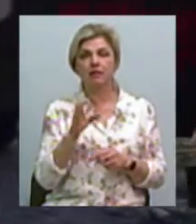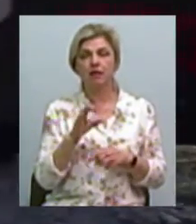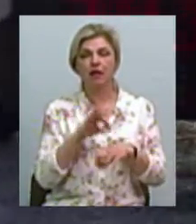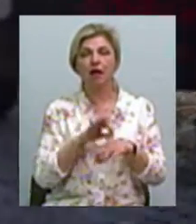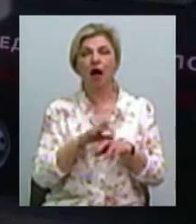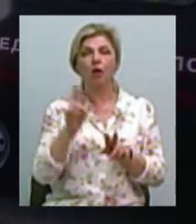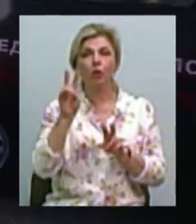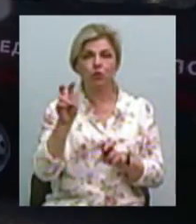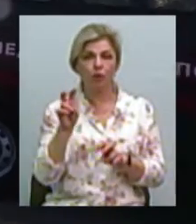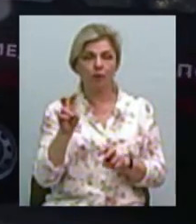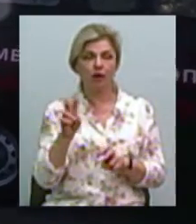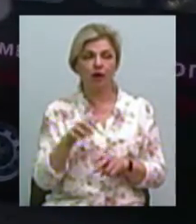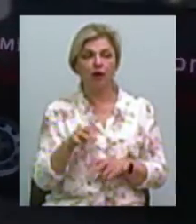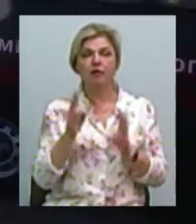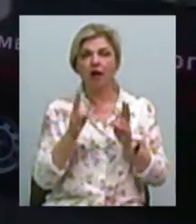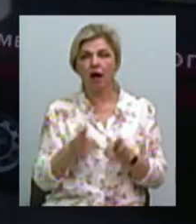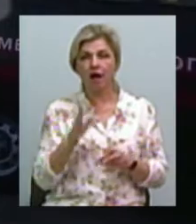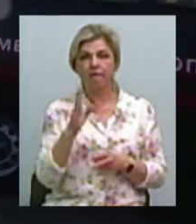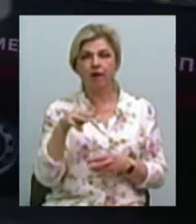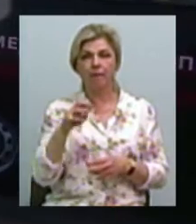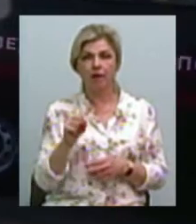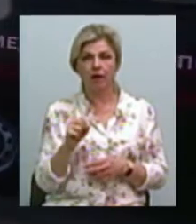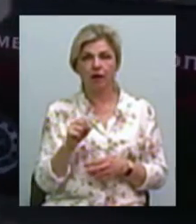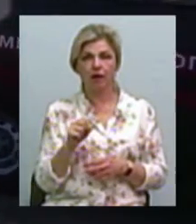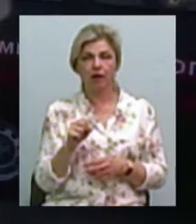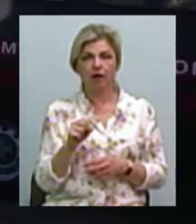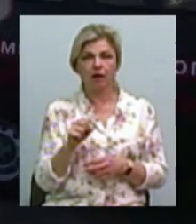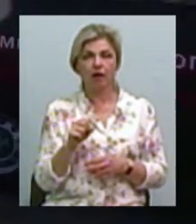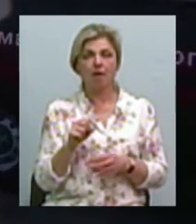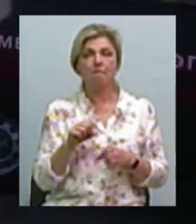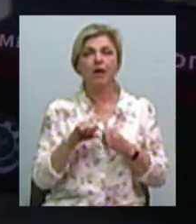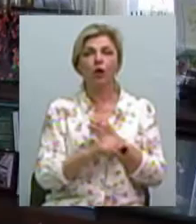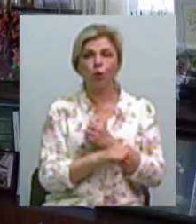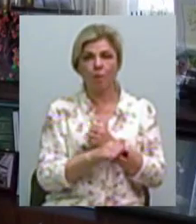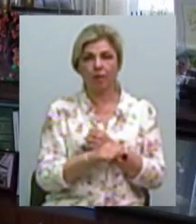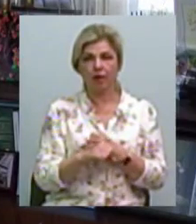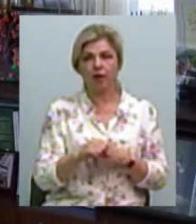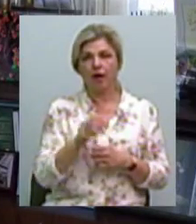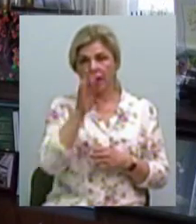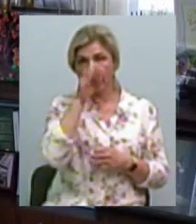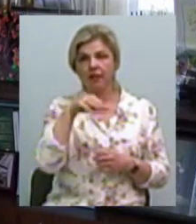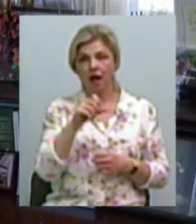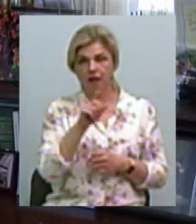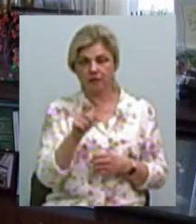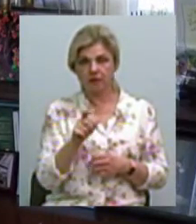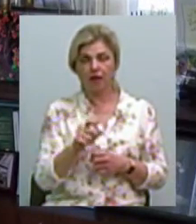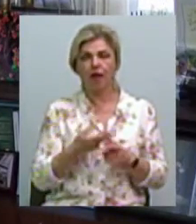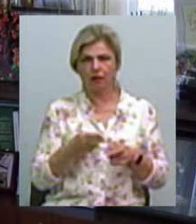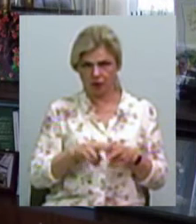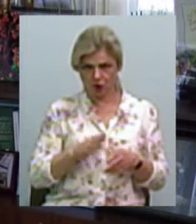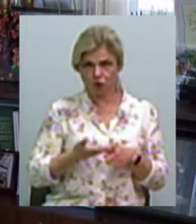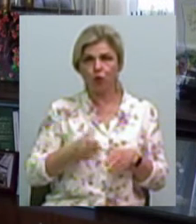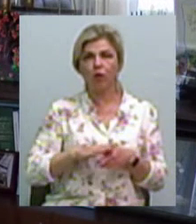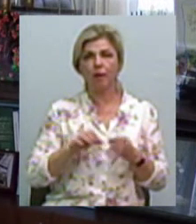діагнозом травма, осколковий перелом тазу. Важкий перелом, який супроводжувався